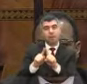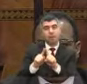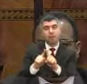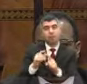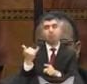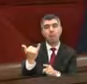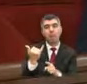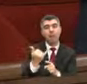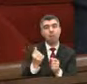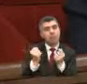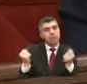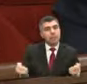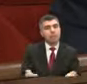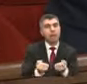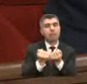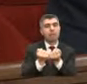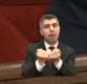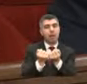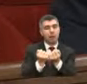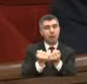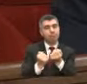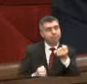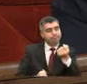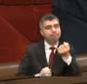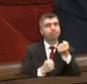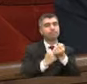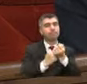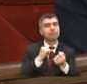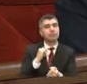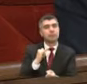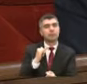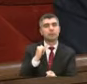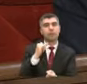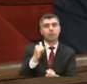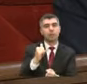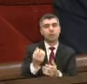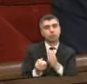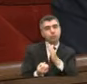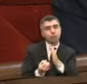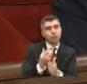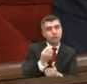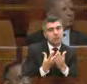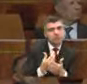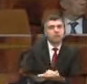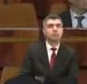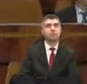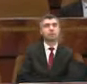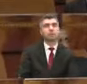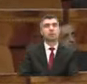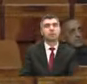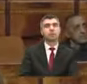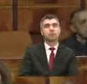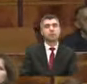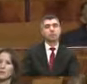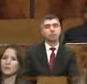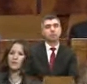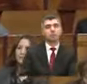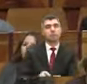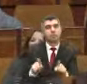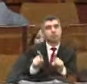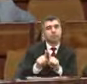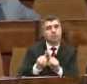فهذه الأقاليم هي ورش يومي، وتطلع إلى إيمانا من